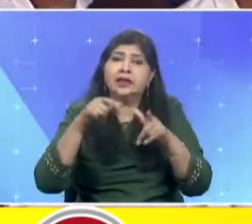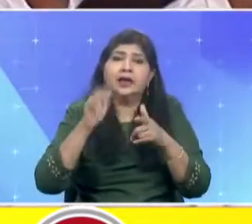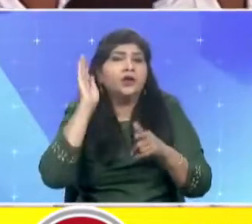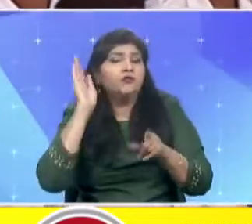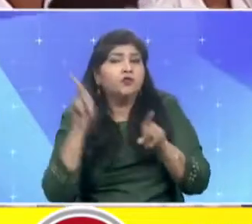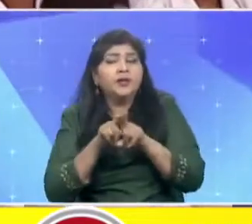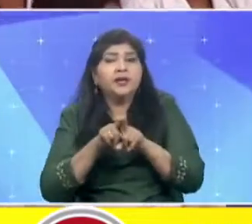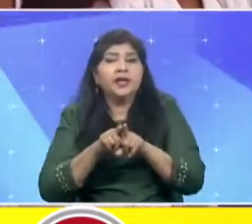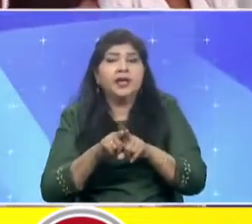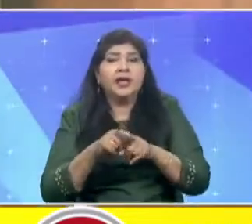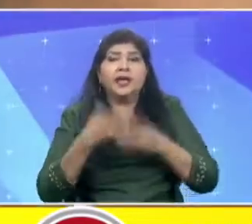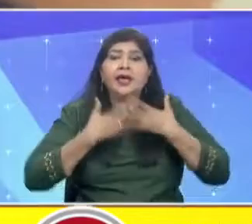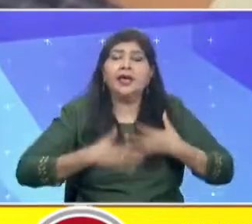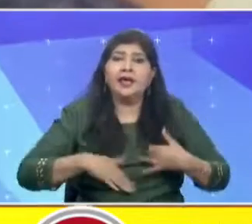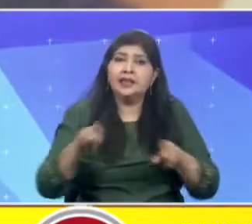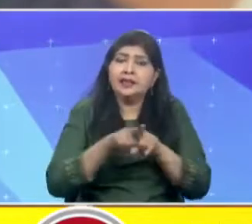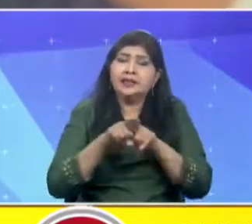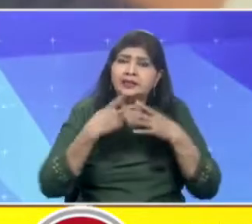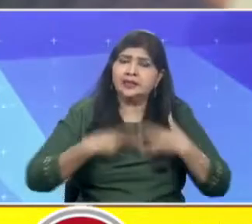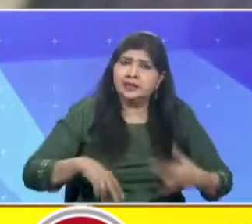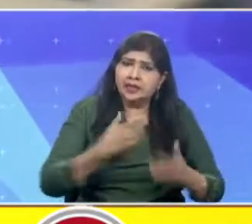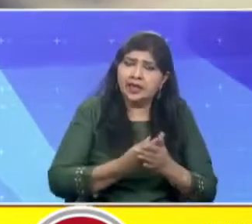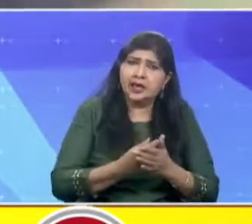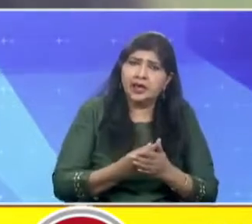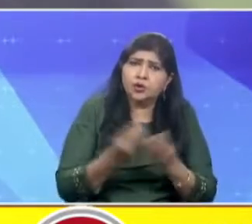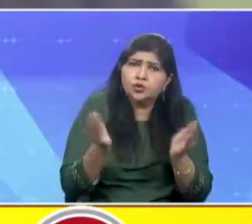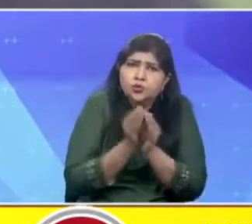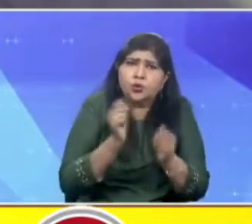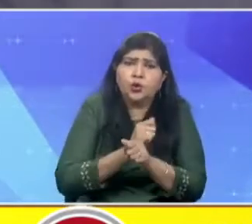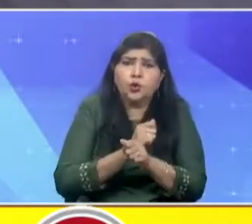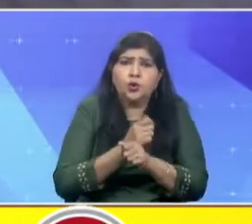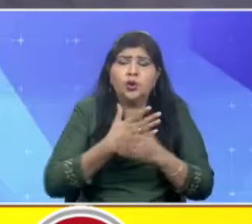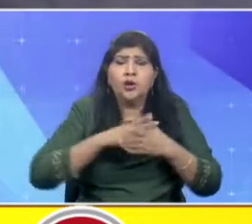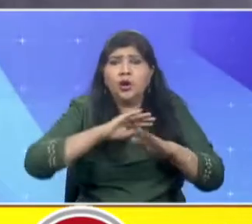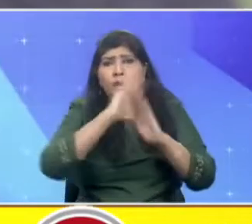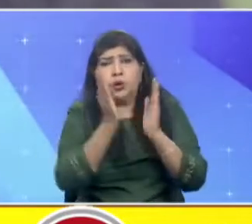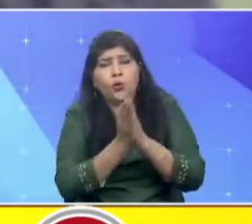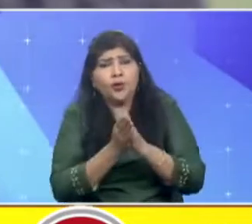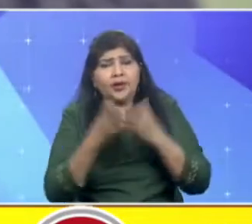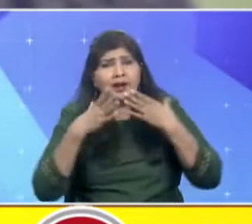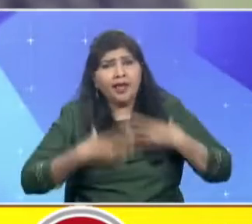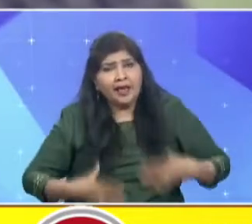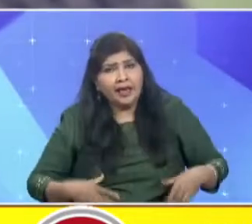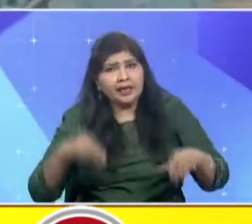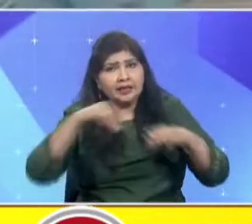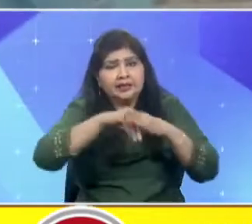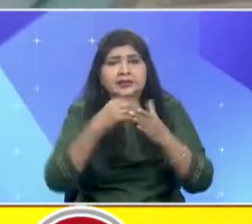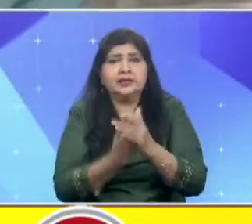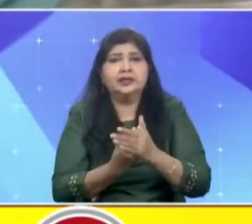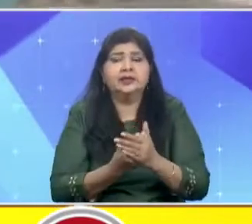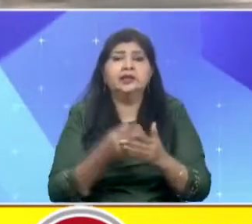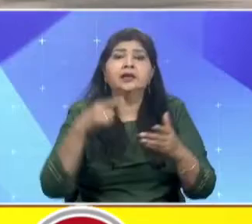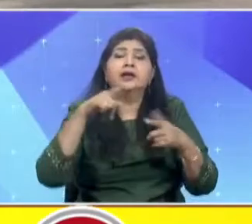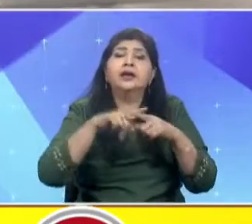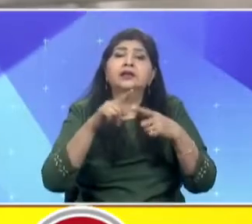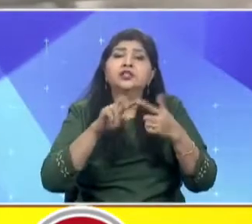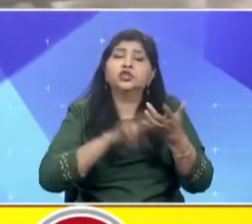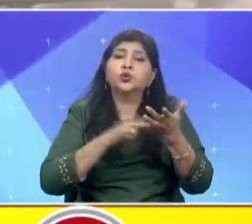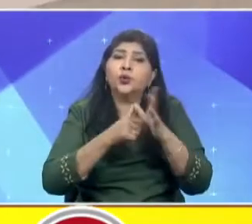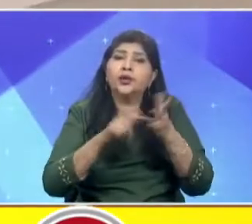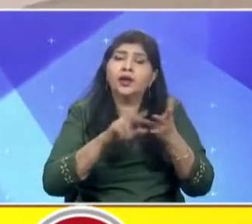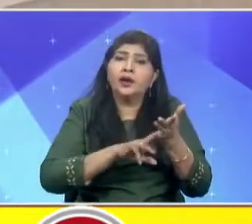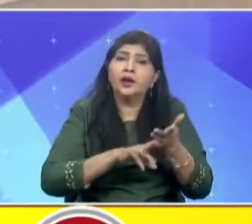केयर टेक्नोलॉजी स्टार्टअप है जो होलिस्टिक वेलनेस के क्षेत्र में काम कर रहा है। इक्सोरियल ने न